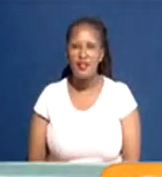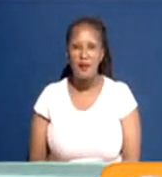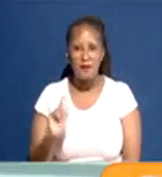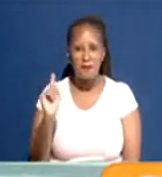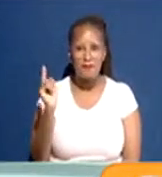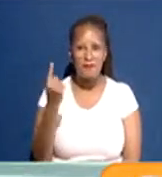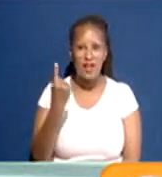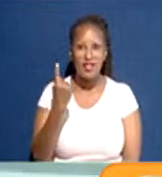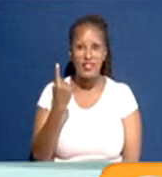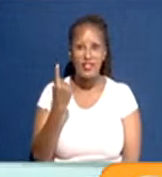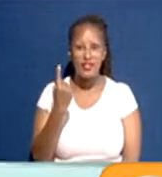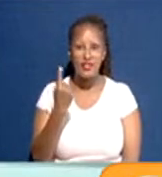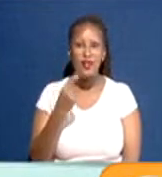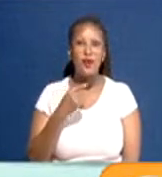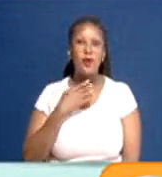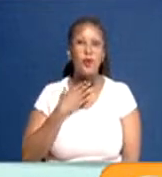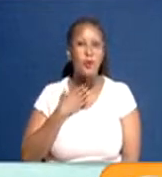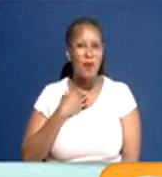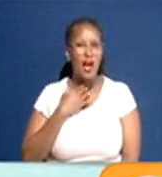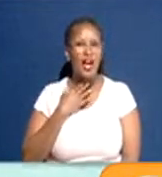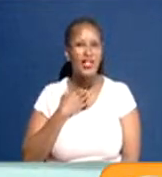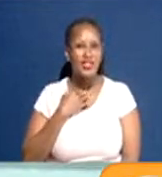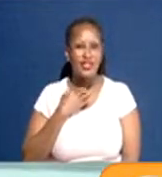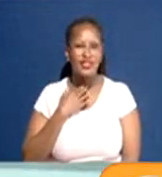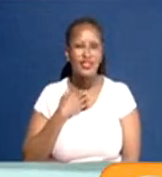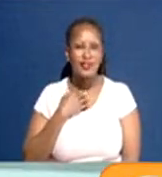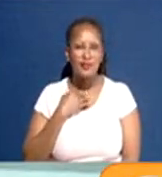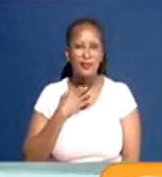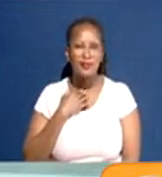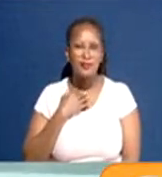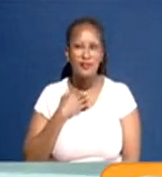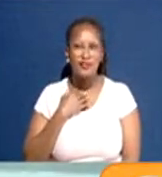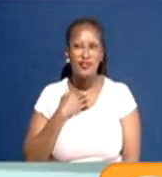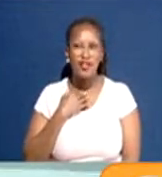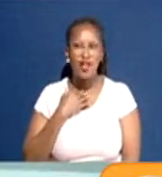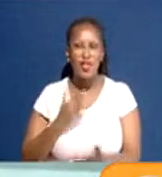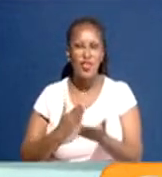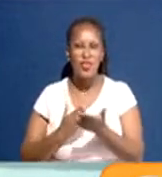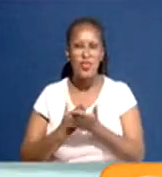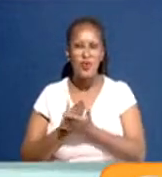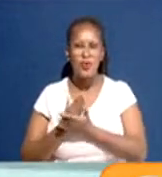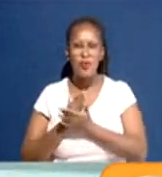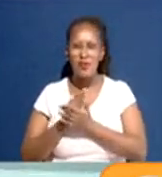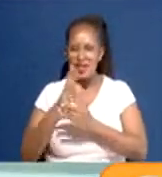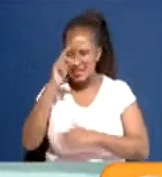Kwanza mimi nataka nichukue nafasi hii kwa heshima kubwa